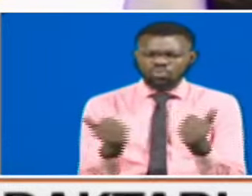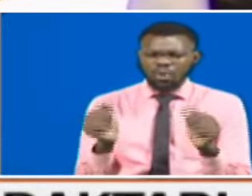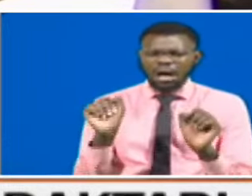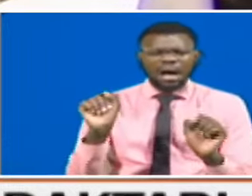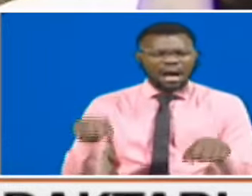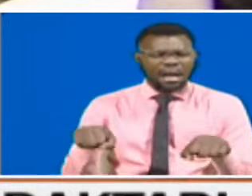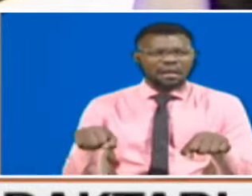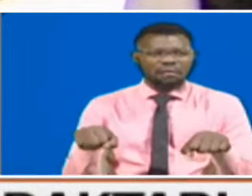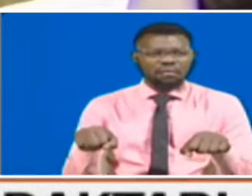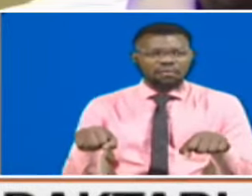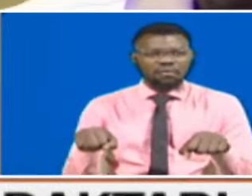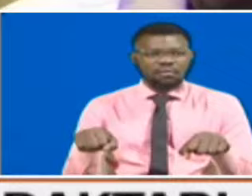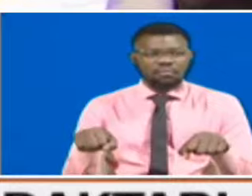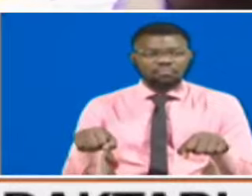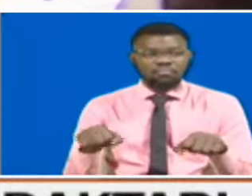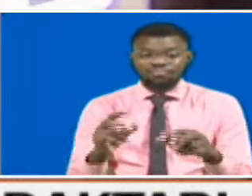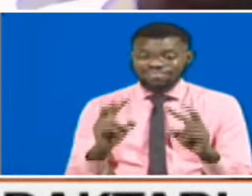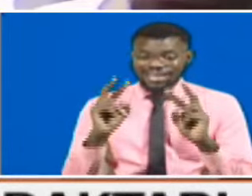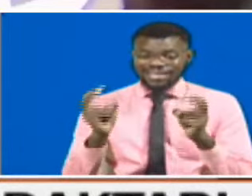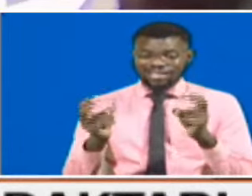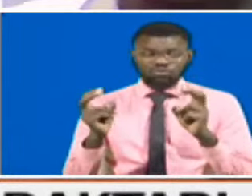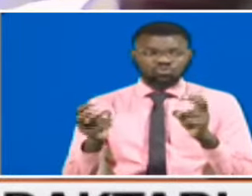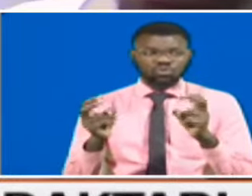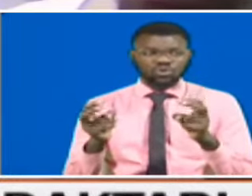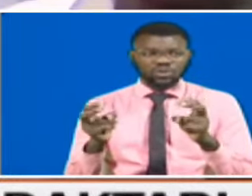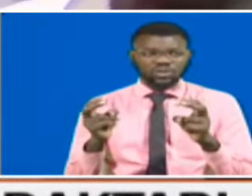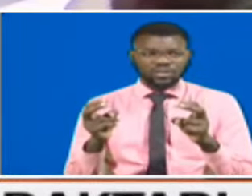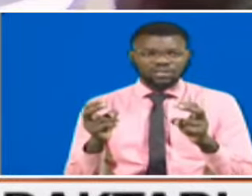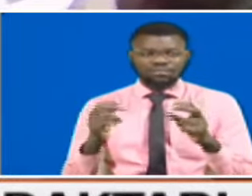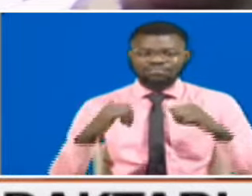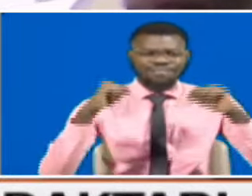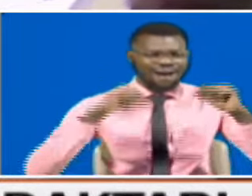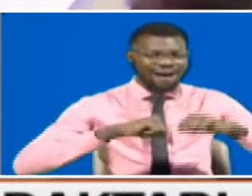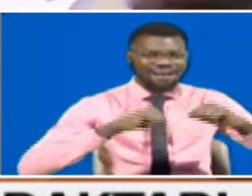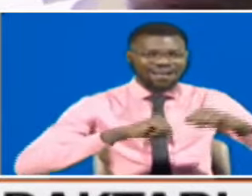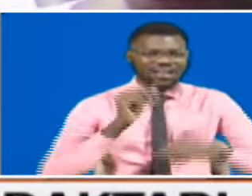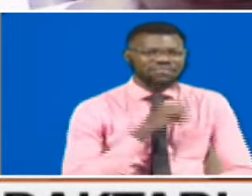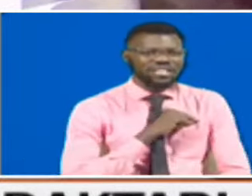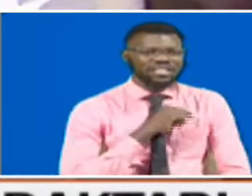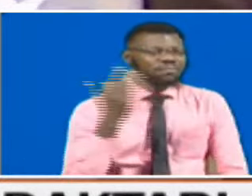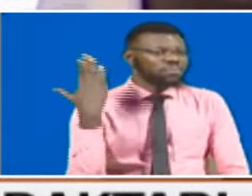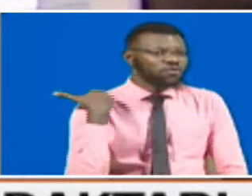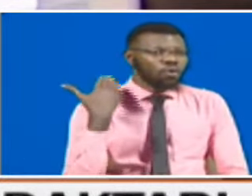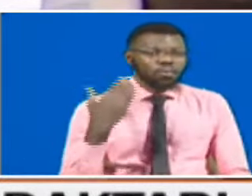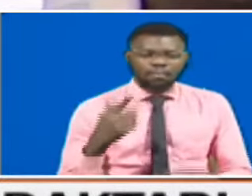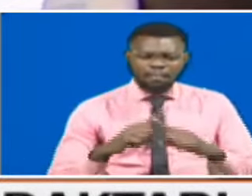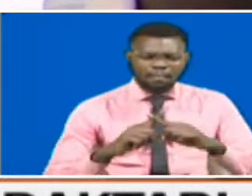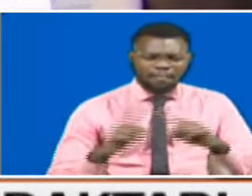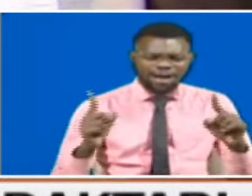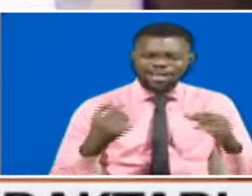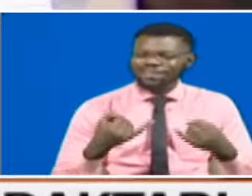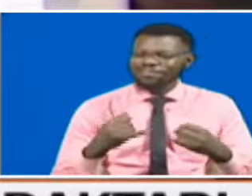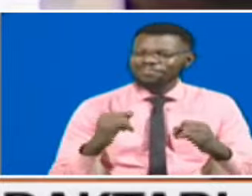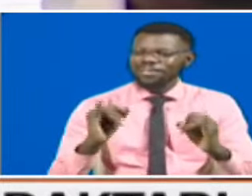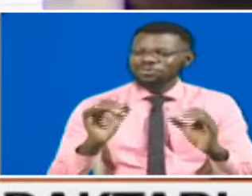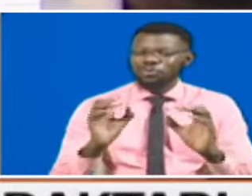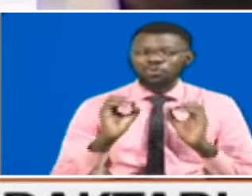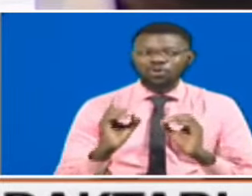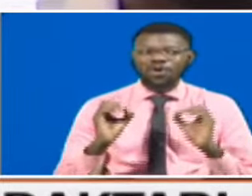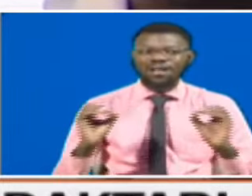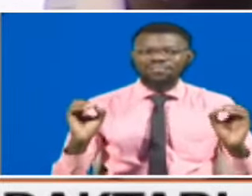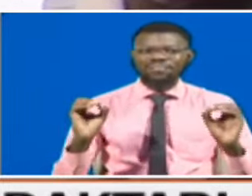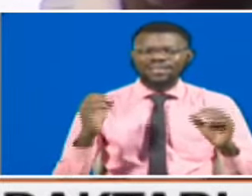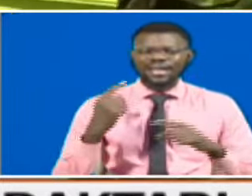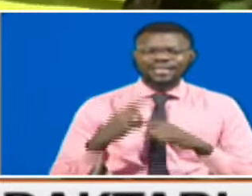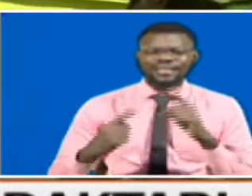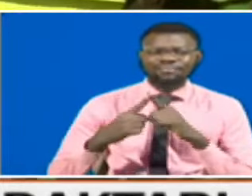day. In fact, there are issues that have been agreed upon and it was implementation that was to be done some